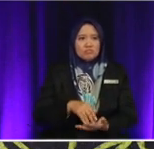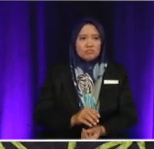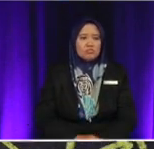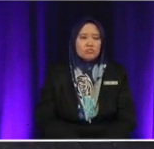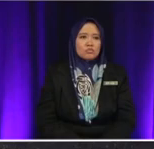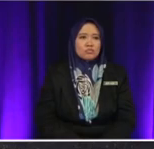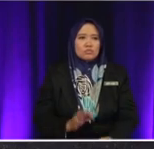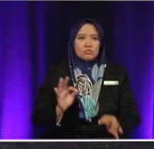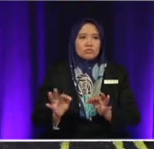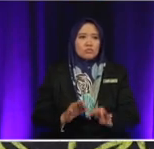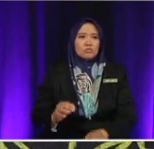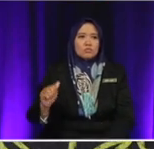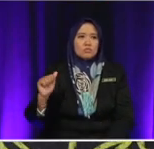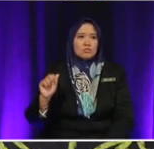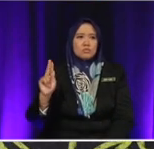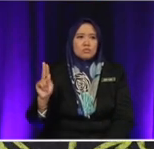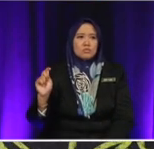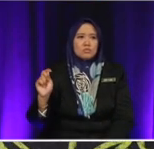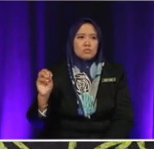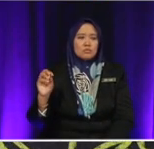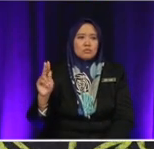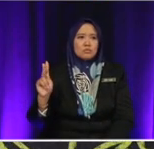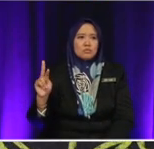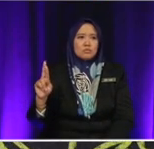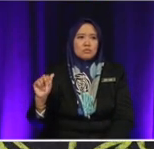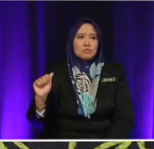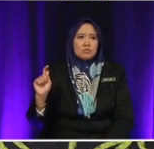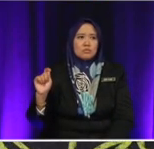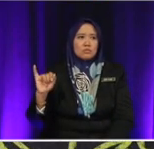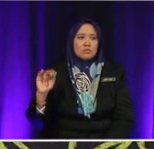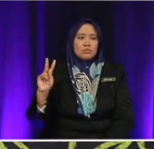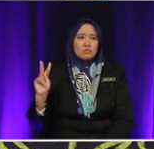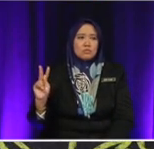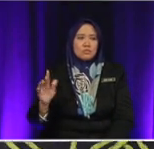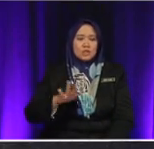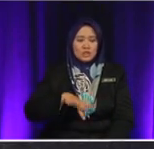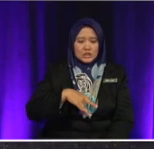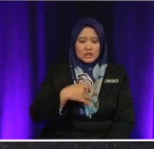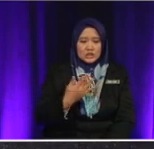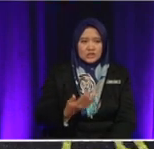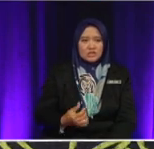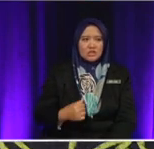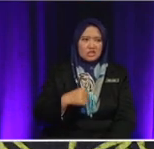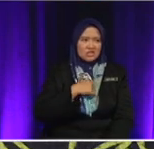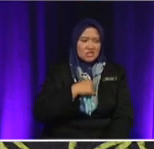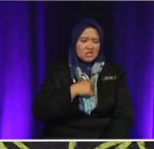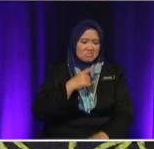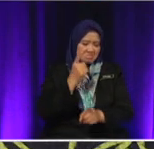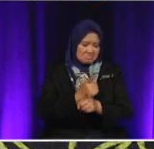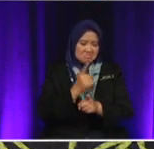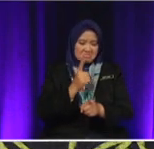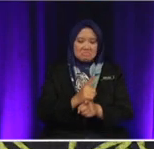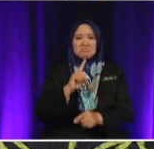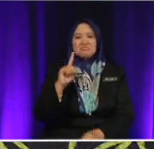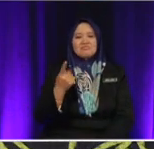Kalau autokratik, pengurus hanya menganggap diri je yang betul. Oh, dia betul. Dia salah kan, Afika kan?